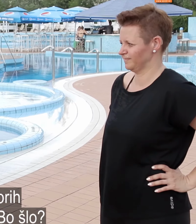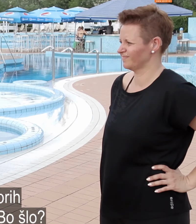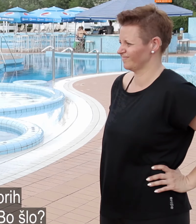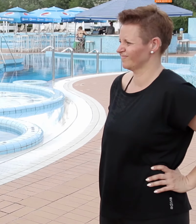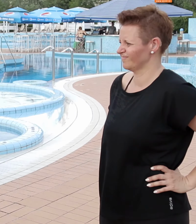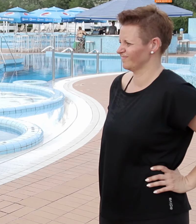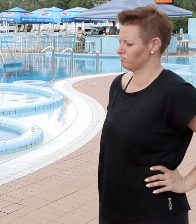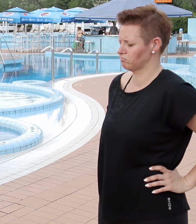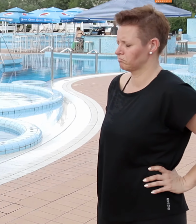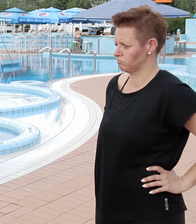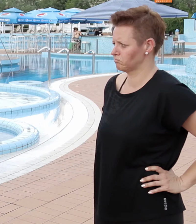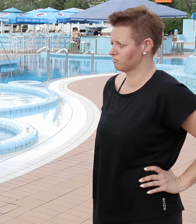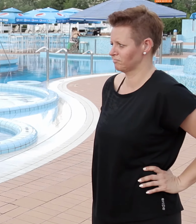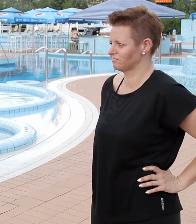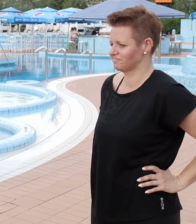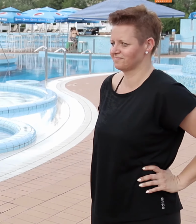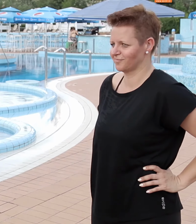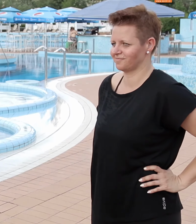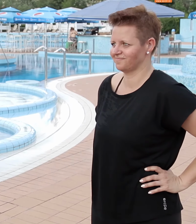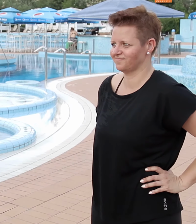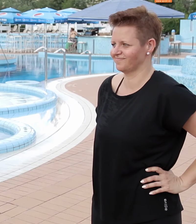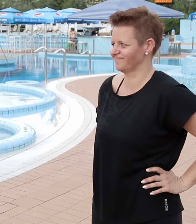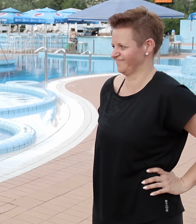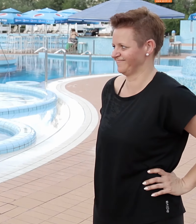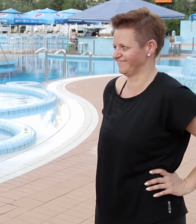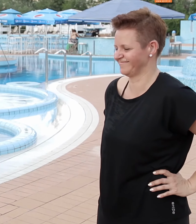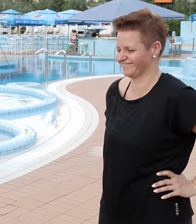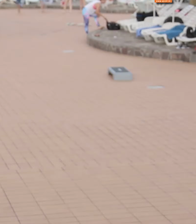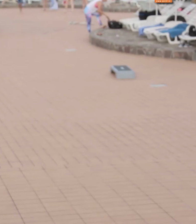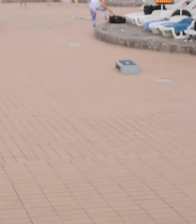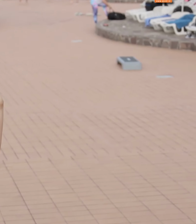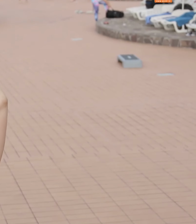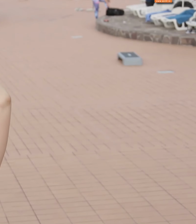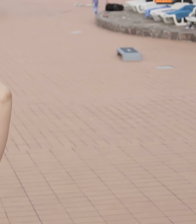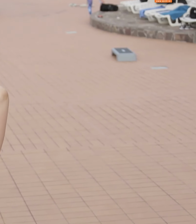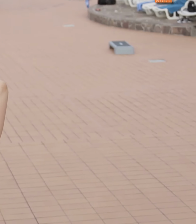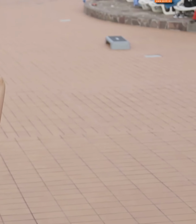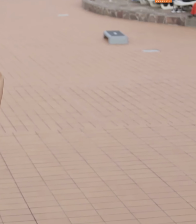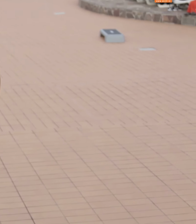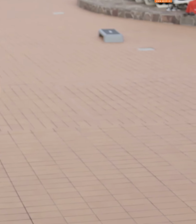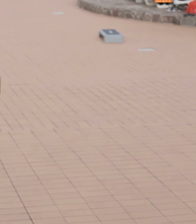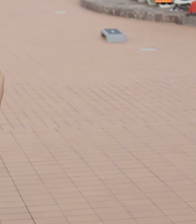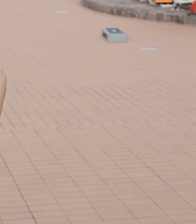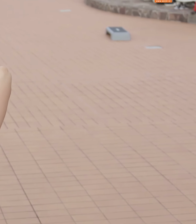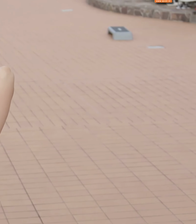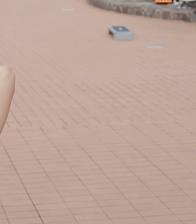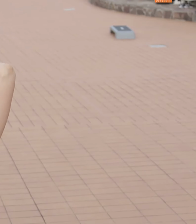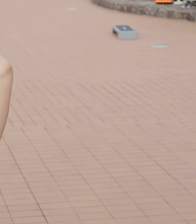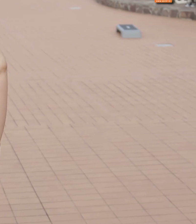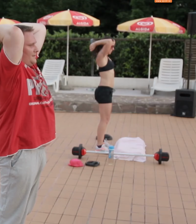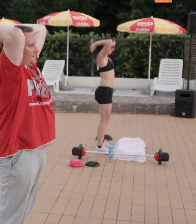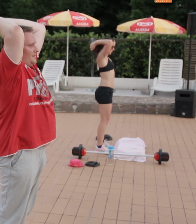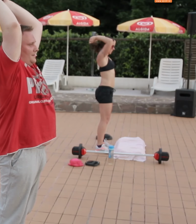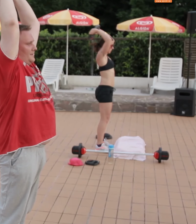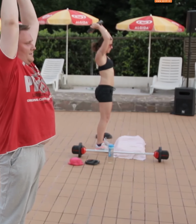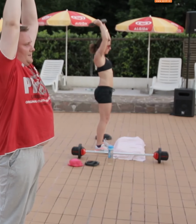hitro razkomoti. Najprej bomo stali. Super. Težka vtešo roke. 3, 2,